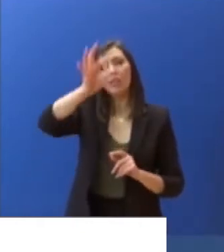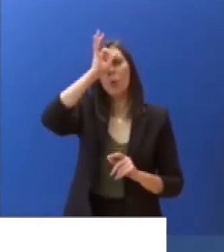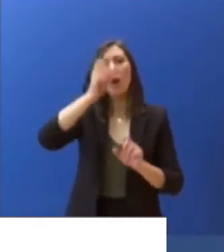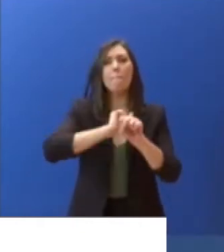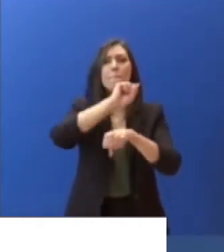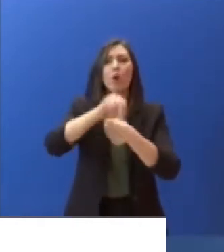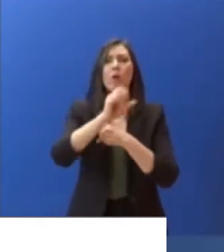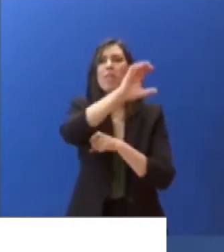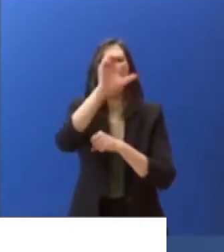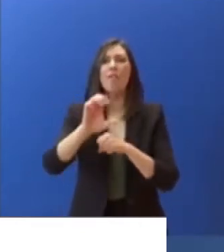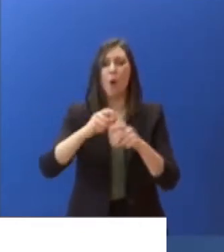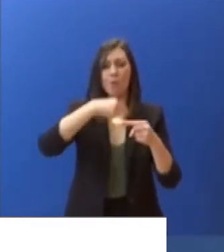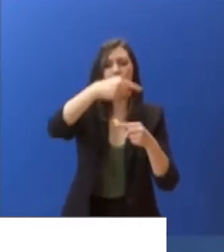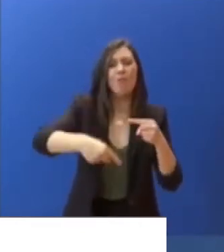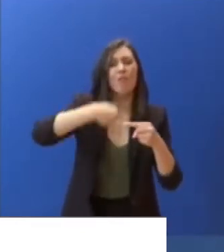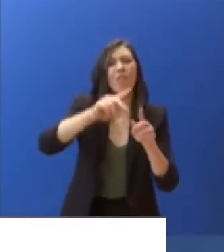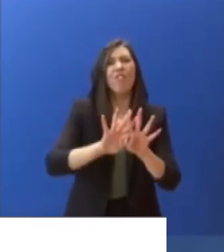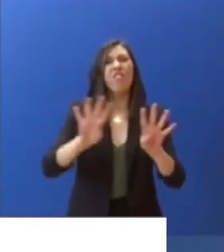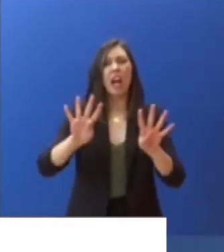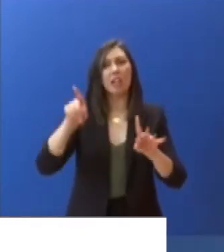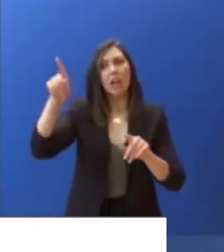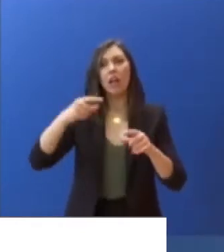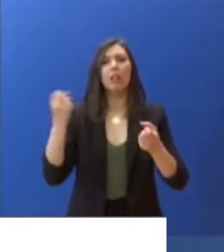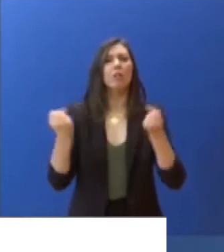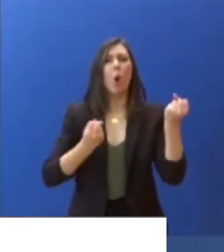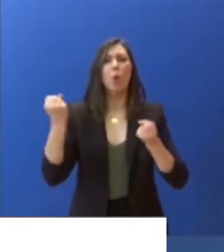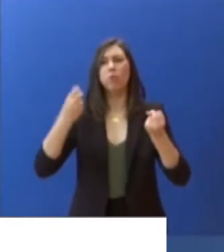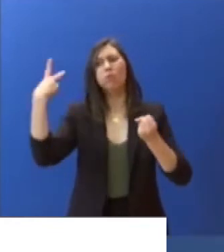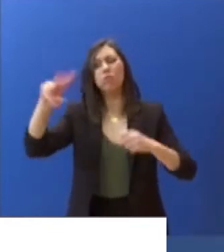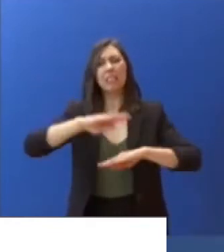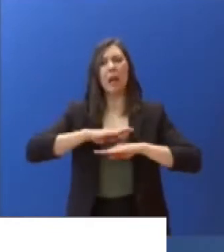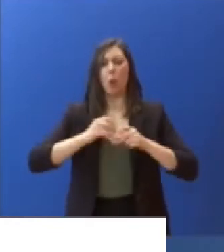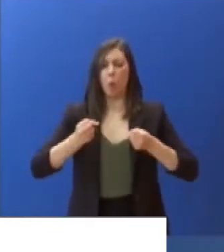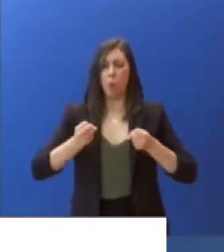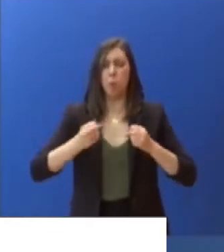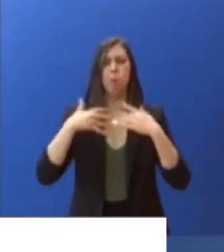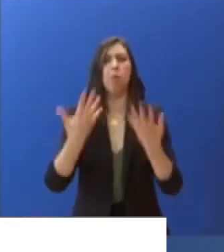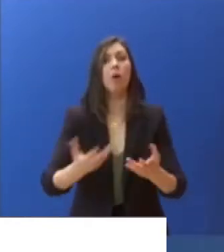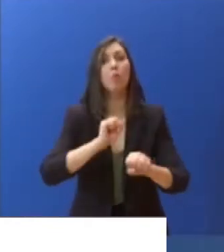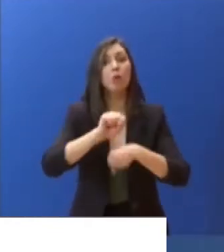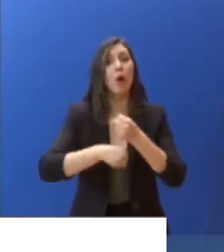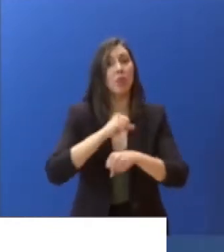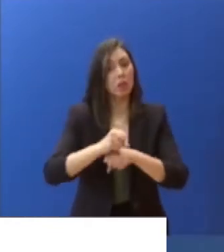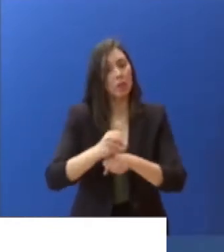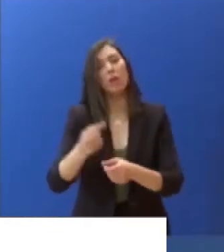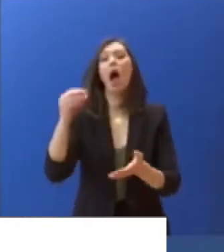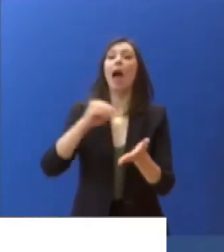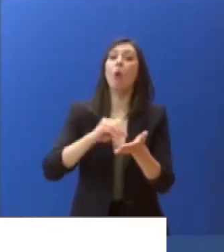φράχτη στον Εύρο. Η μαζική ρήψη από μετανάστες και από τουρκικές δυνάμεις καπνογόνων που χρησιμοποιεί ο τουρκικός